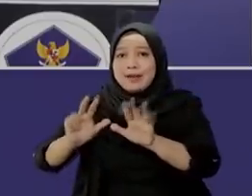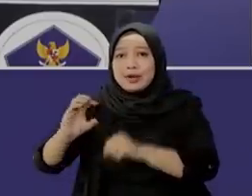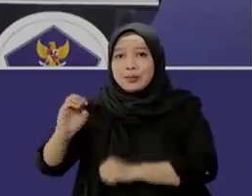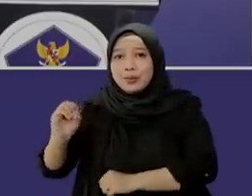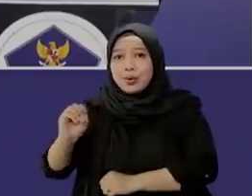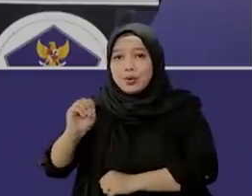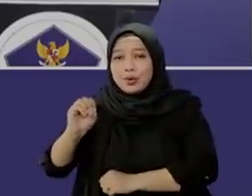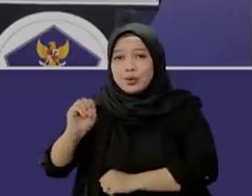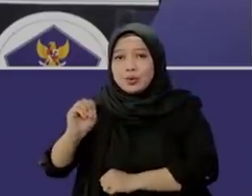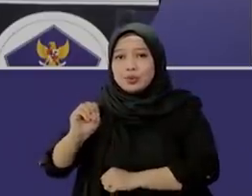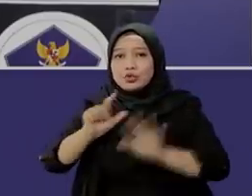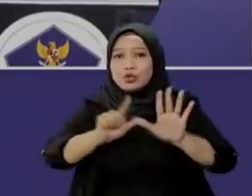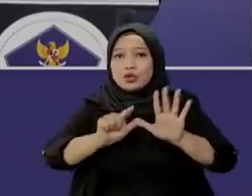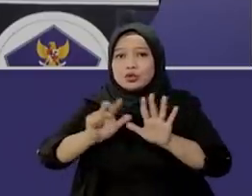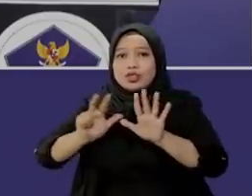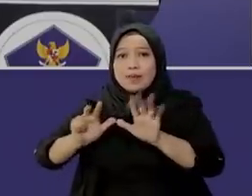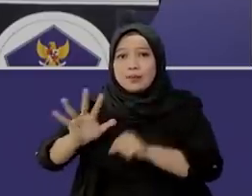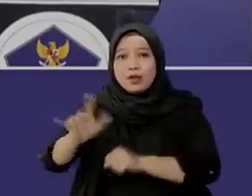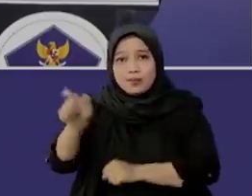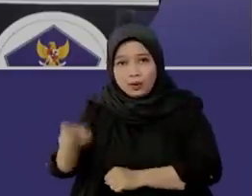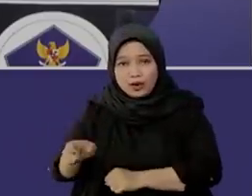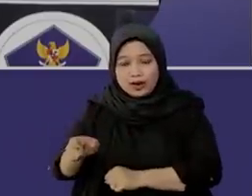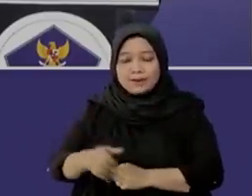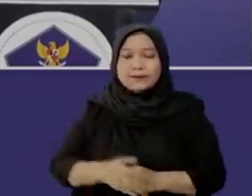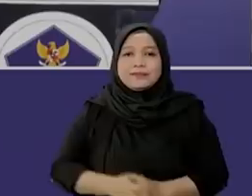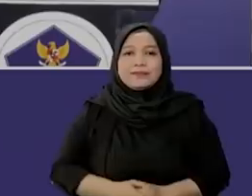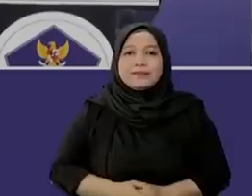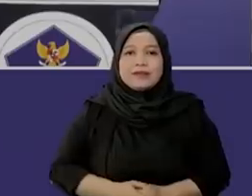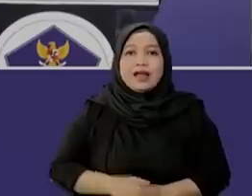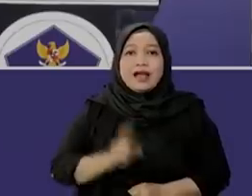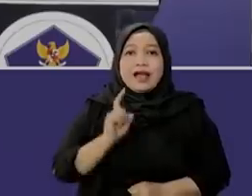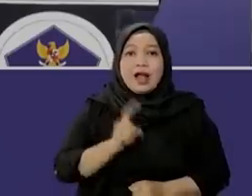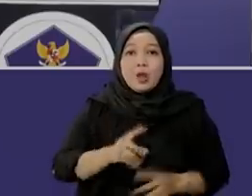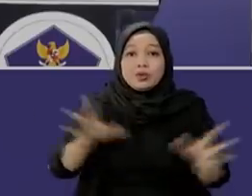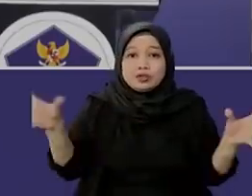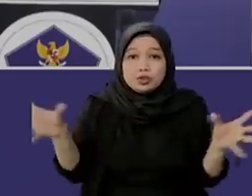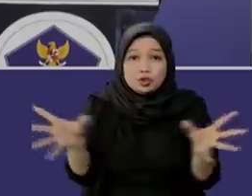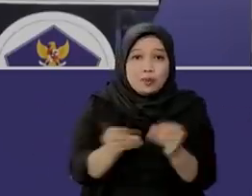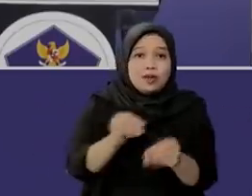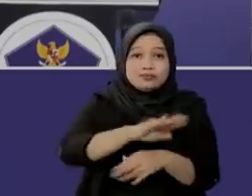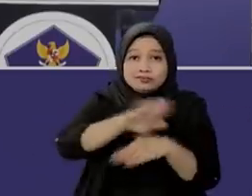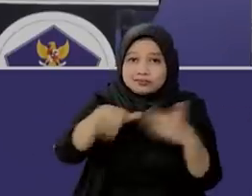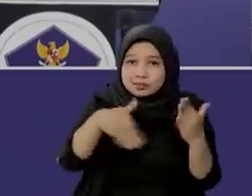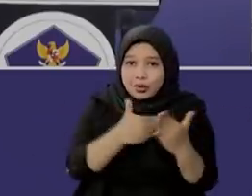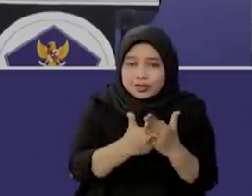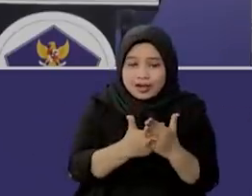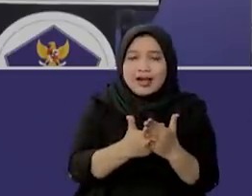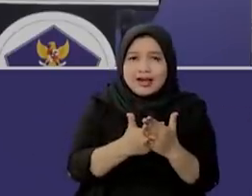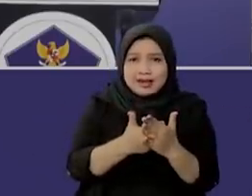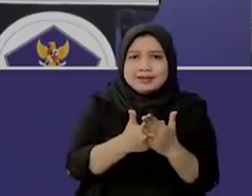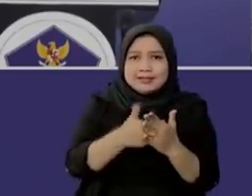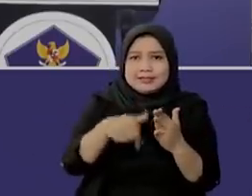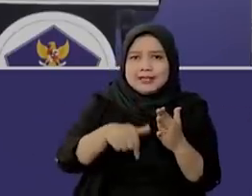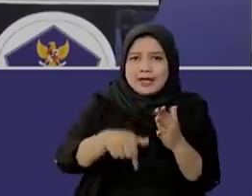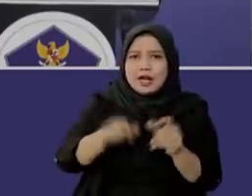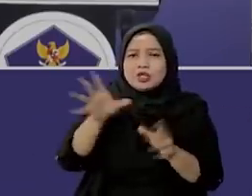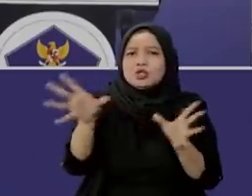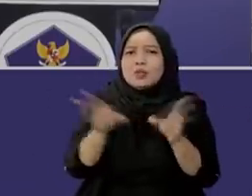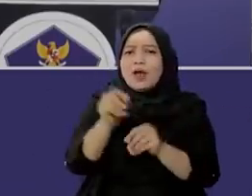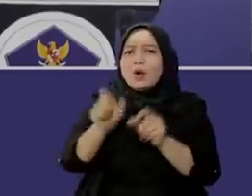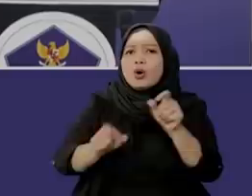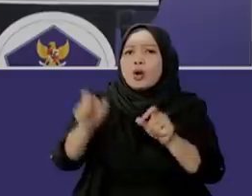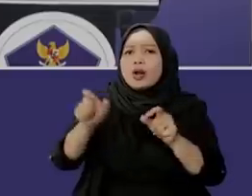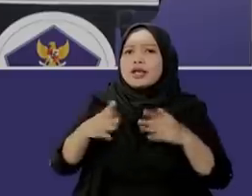20785 orang jika kita total keseluruhan maka angka sembuh kita